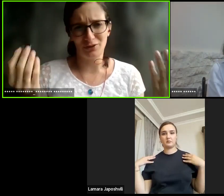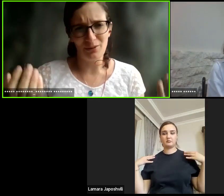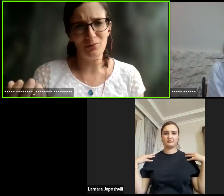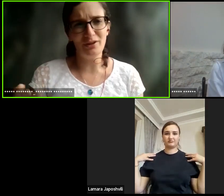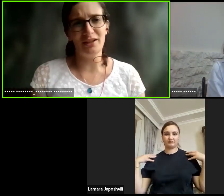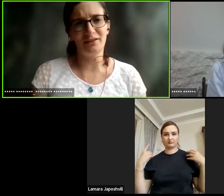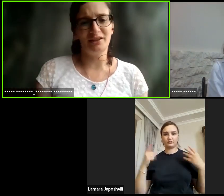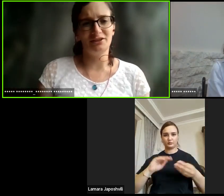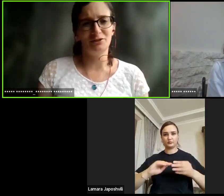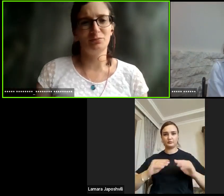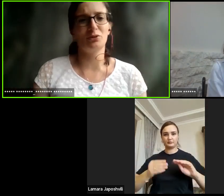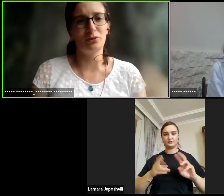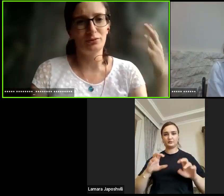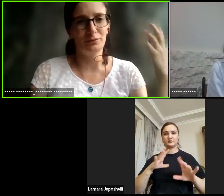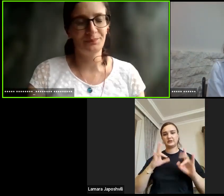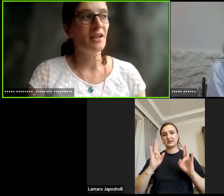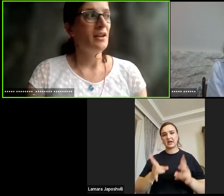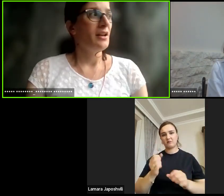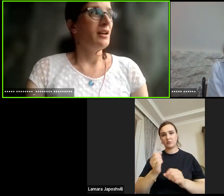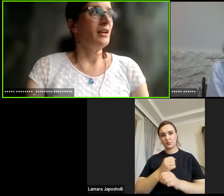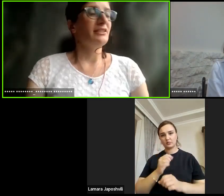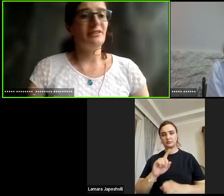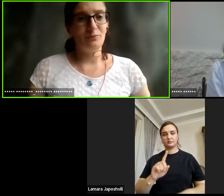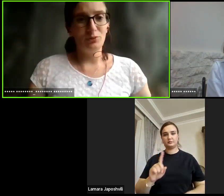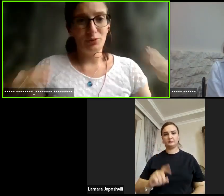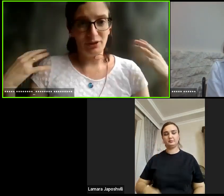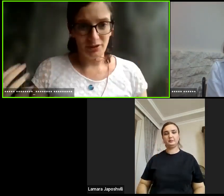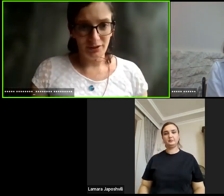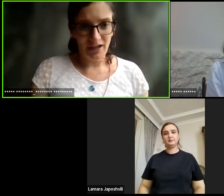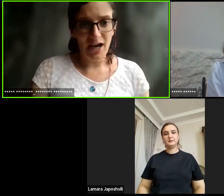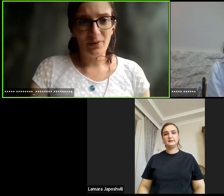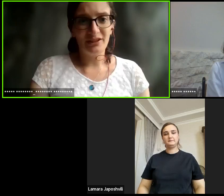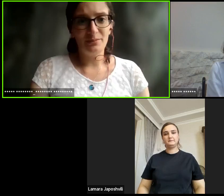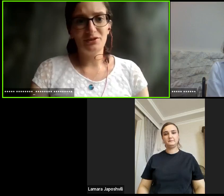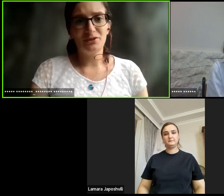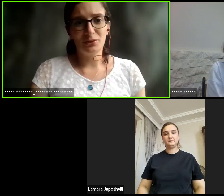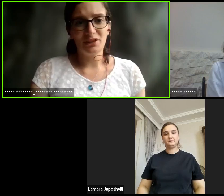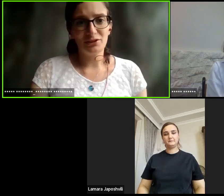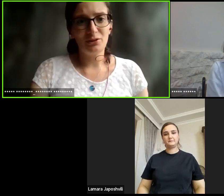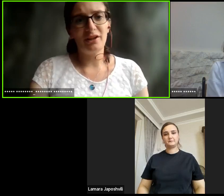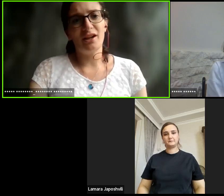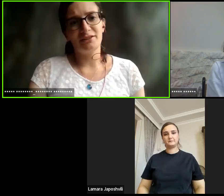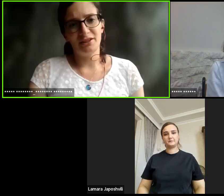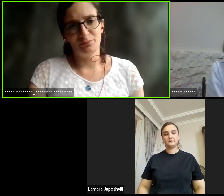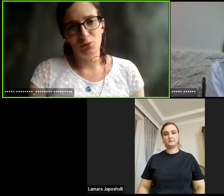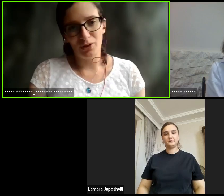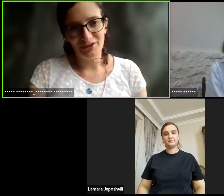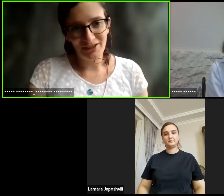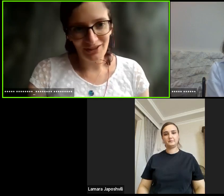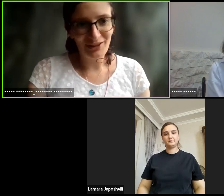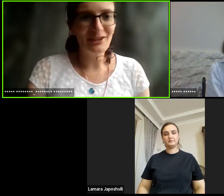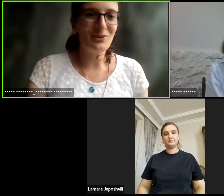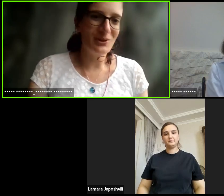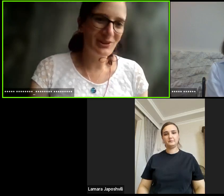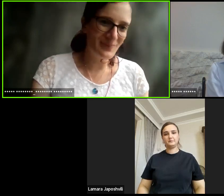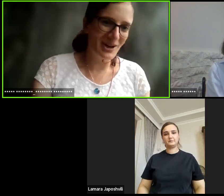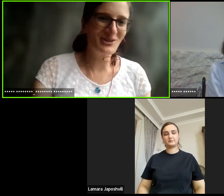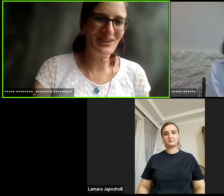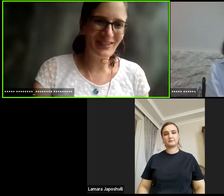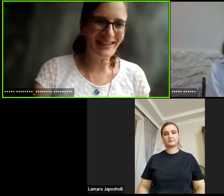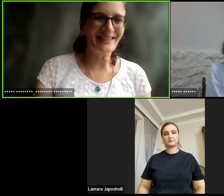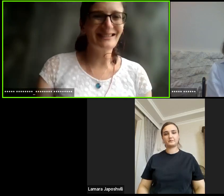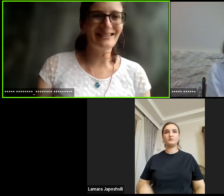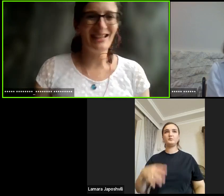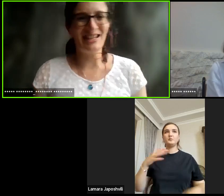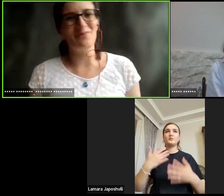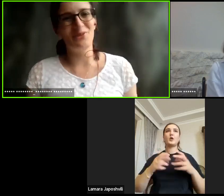იყოს ტრაუმული არ რაღაც ისეთი პროკურორი სისტემური დაავადების დროსაც ხო აი რაღაცა მუხლის ტკივილი მქონდა